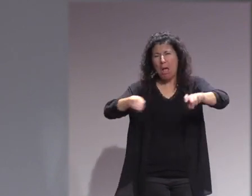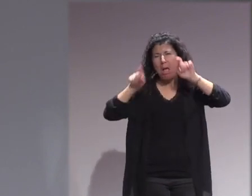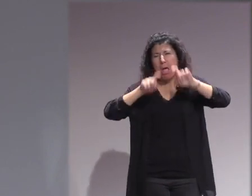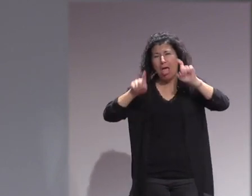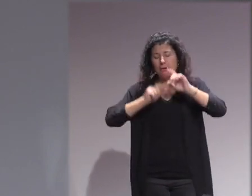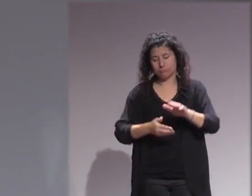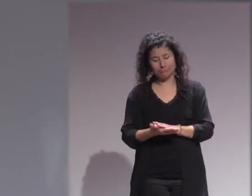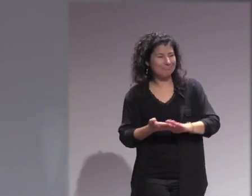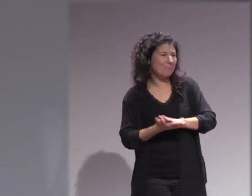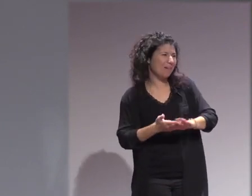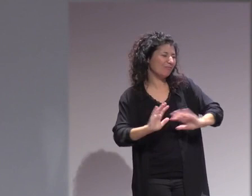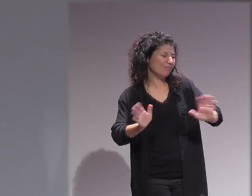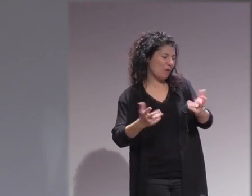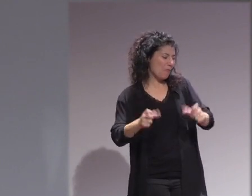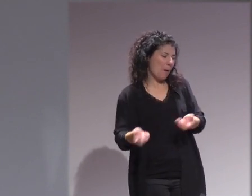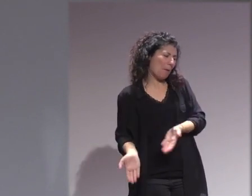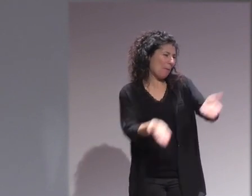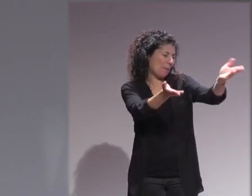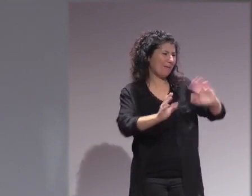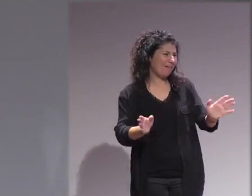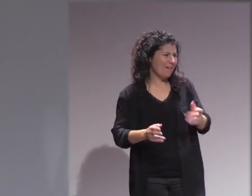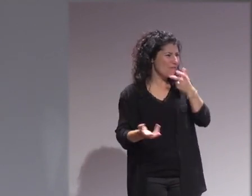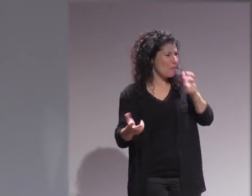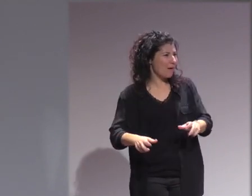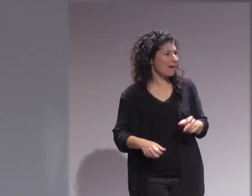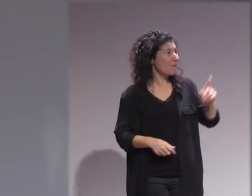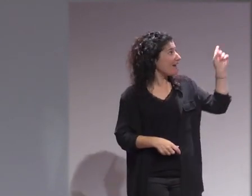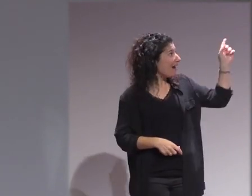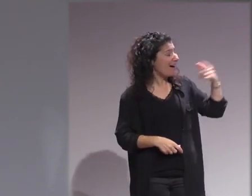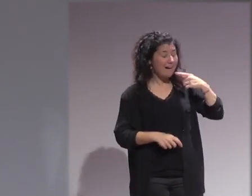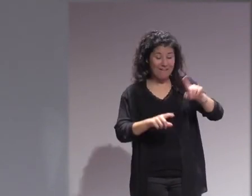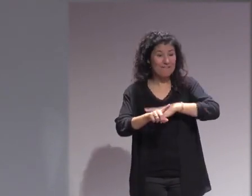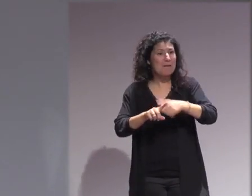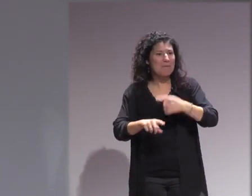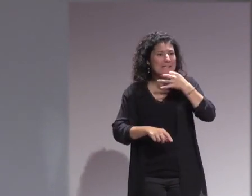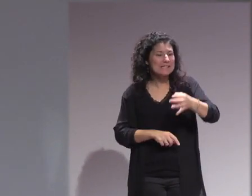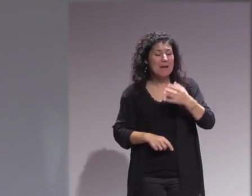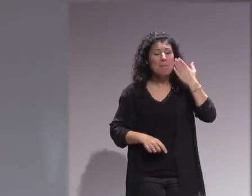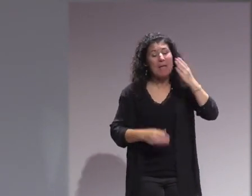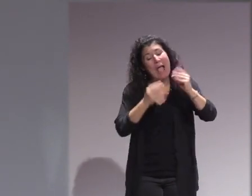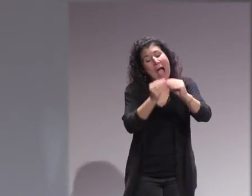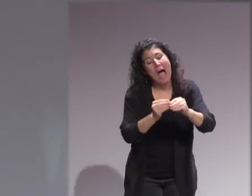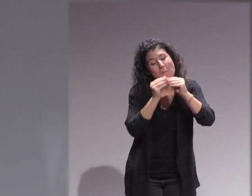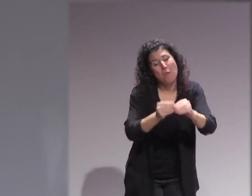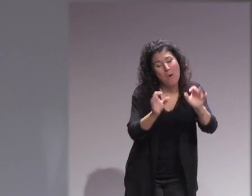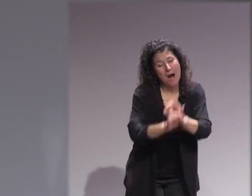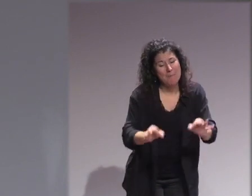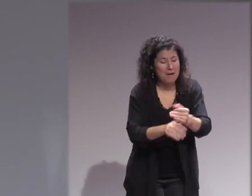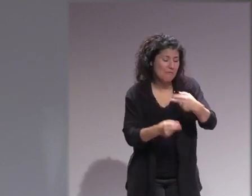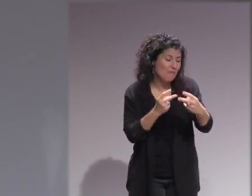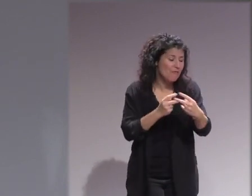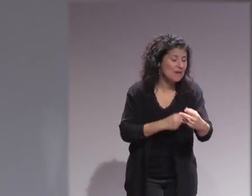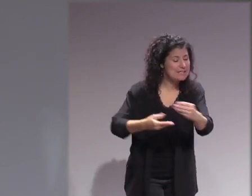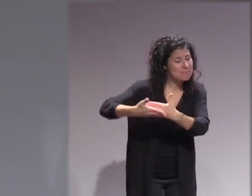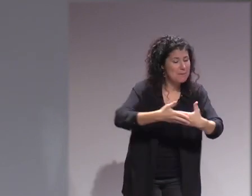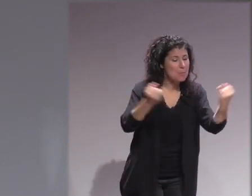possibilité. Hein ? Oh, si l'amour ne naît pas, moi j'adore les euphémismes dans la vidéo, si l'amour ne naît pas devant un bébé trop maigre, etc. Mais